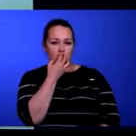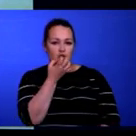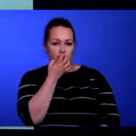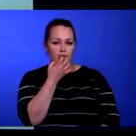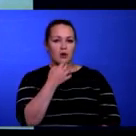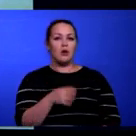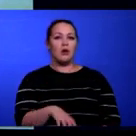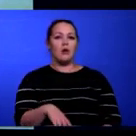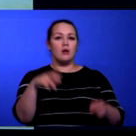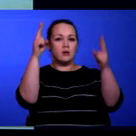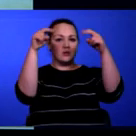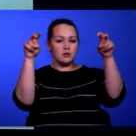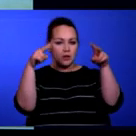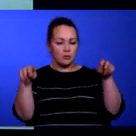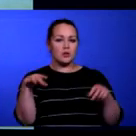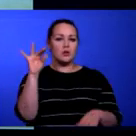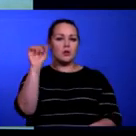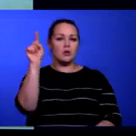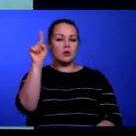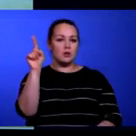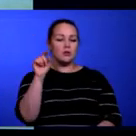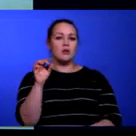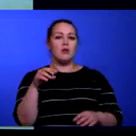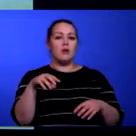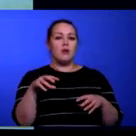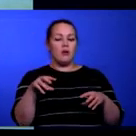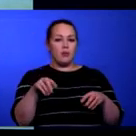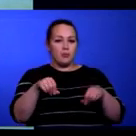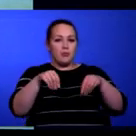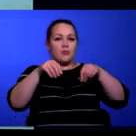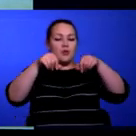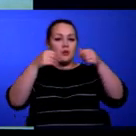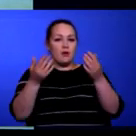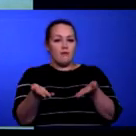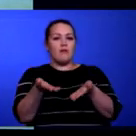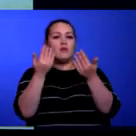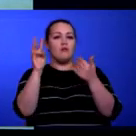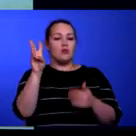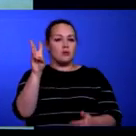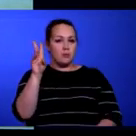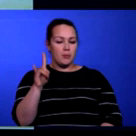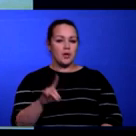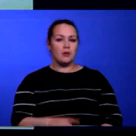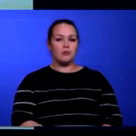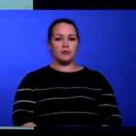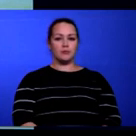замки из возводим песка мы подумали